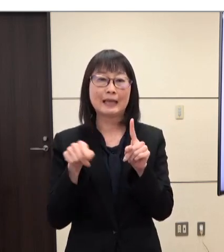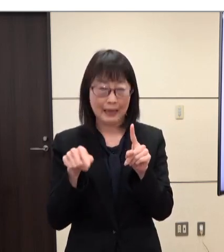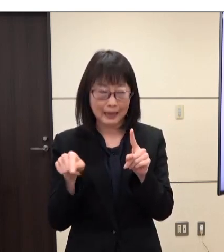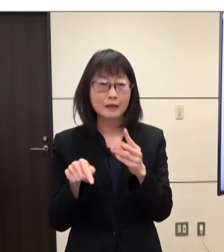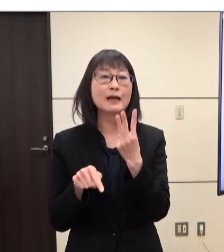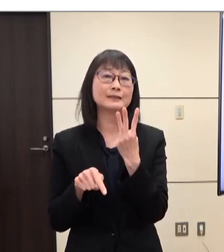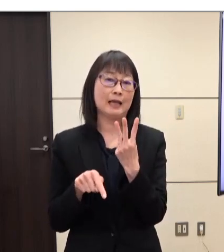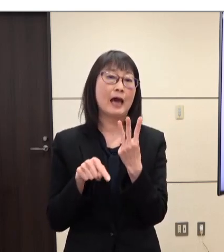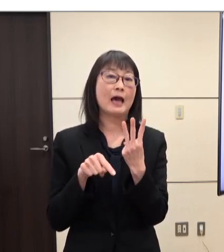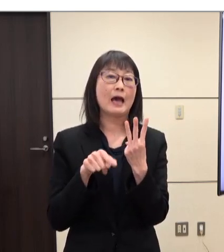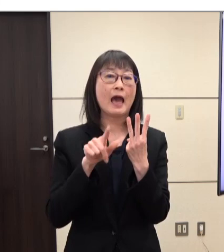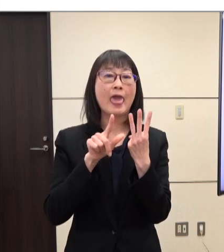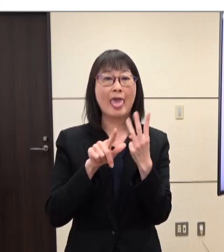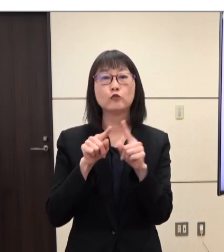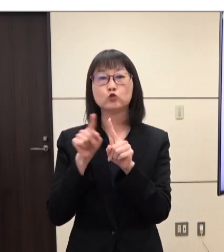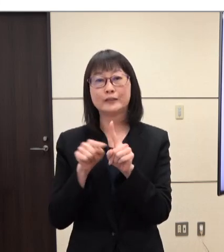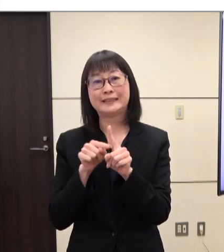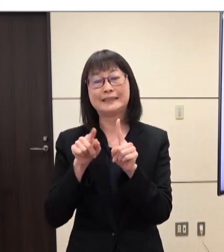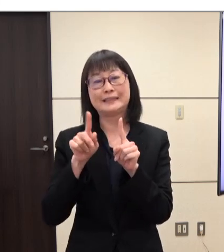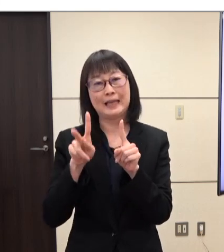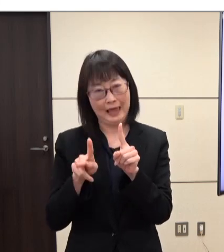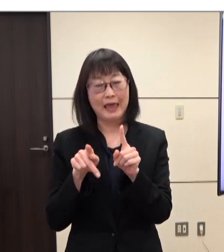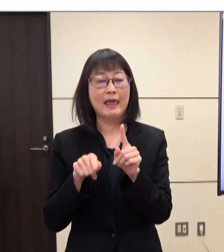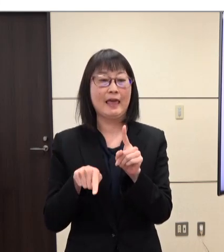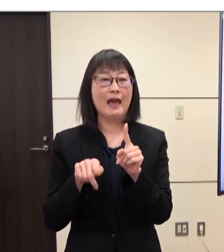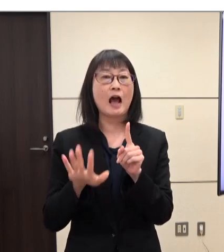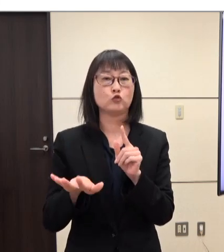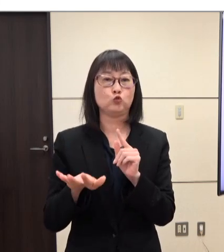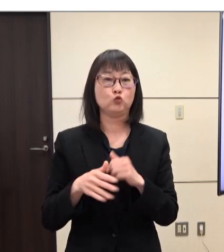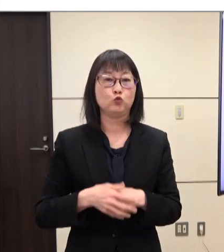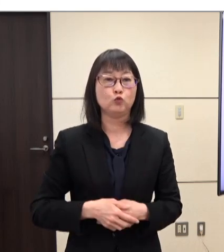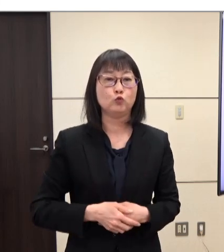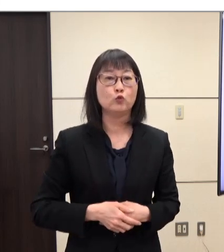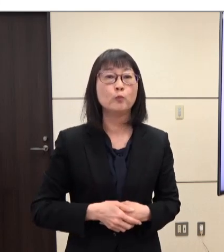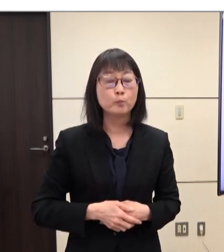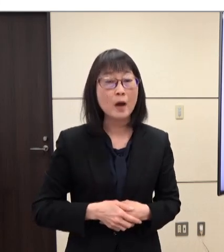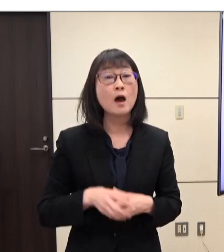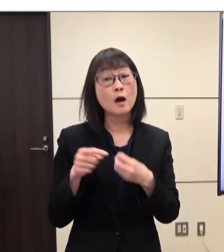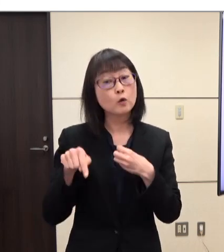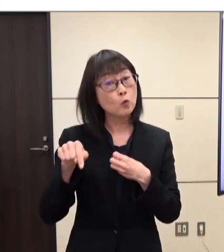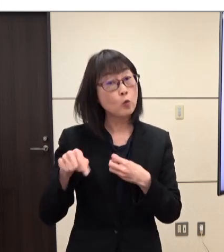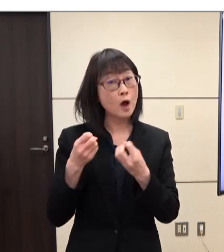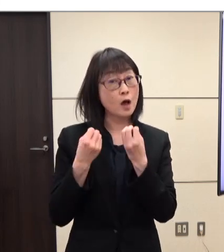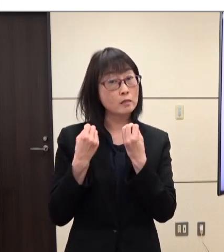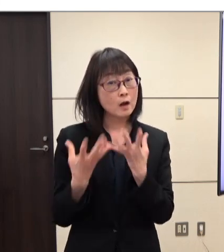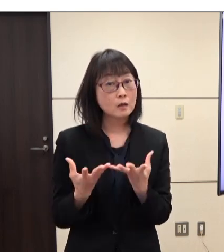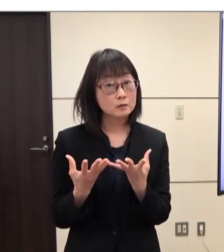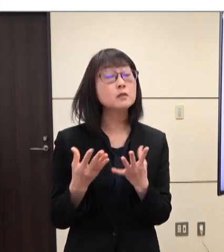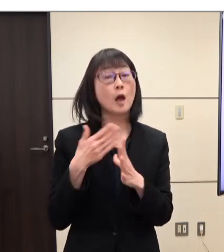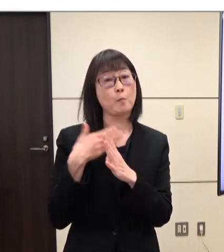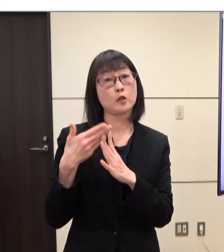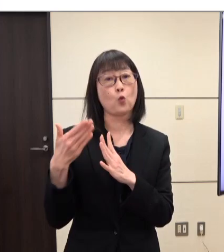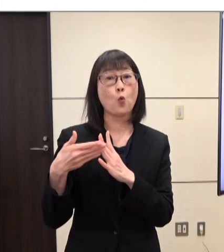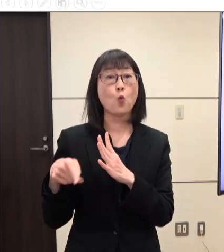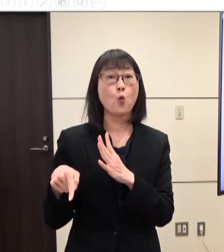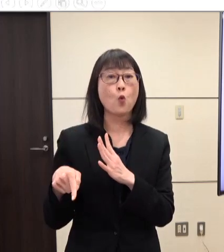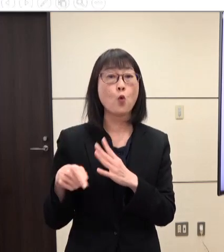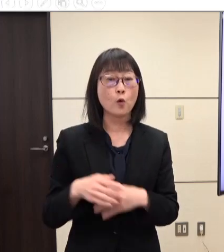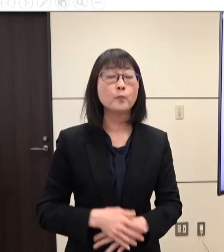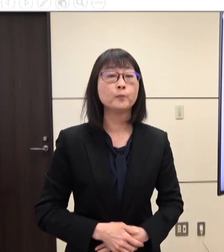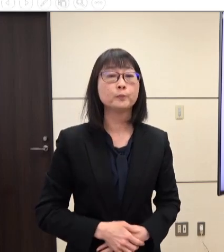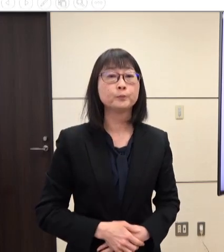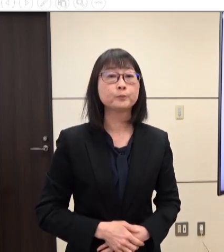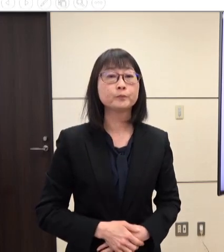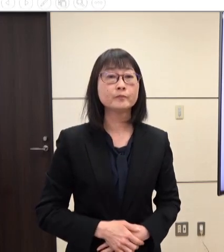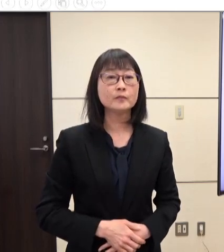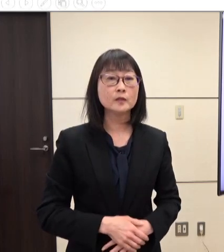は平成26年に建築をしておりますので、まだ非常に新しい状態です。そして子